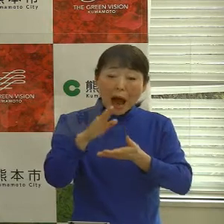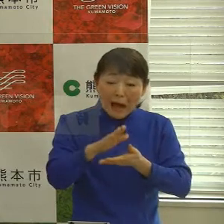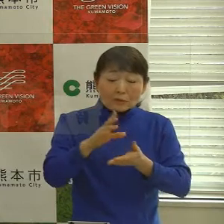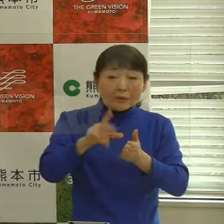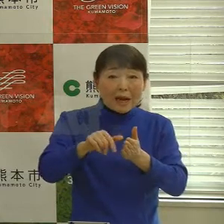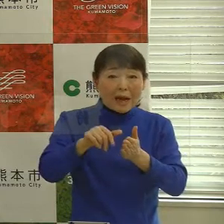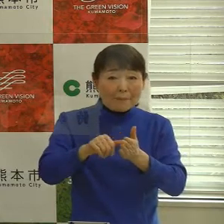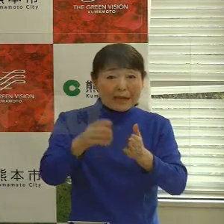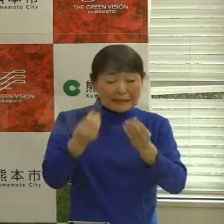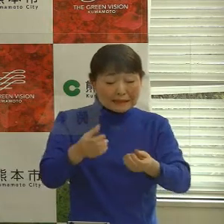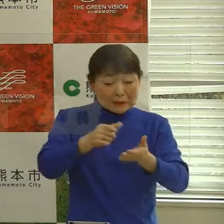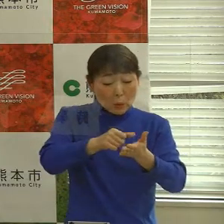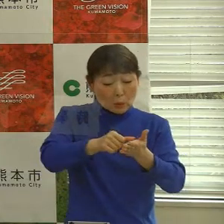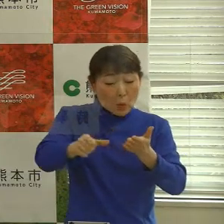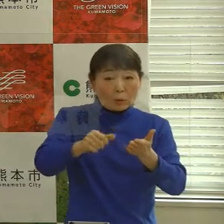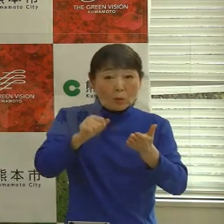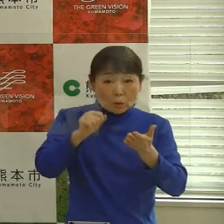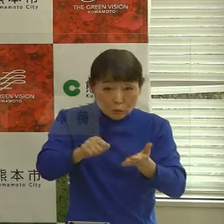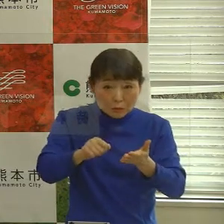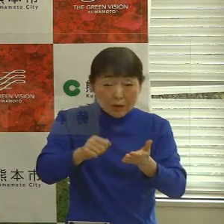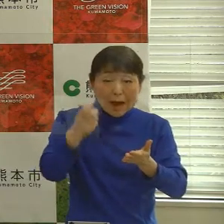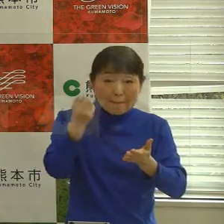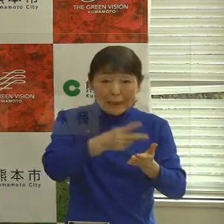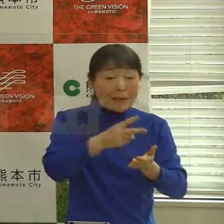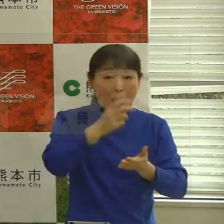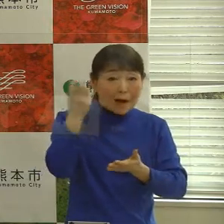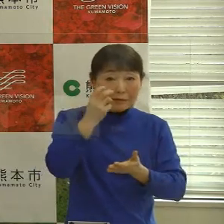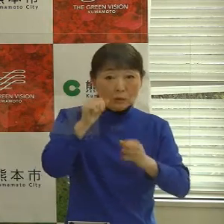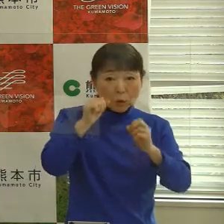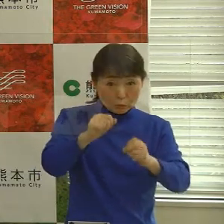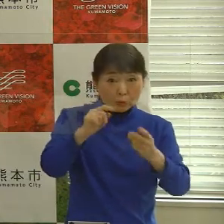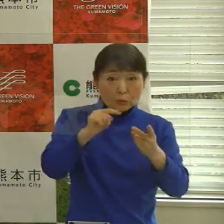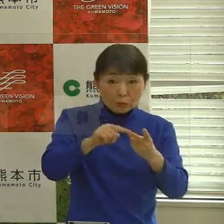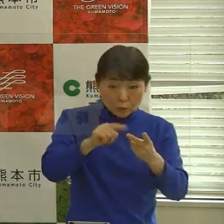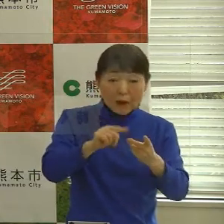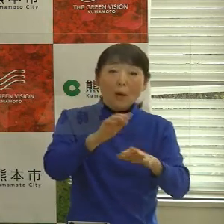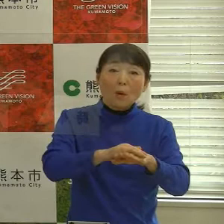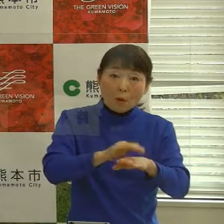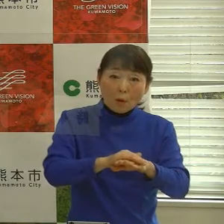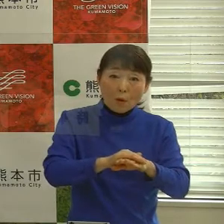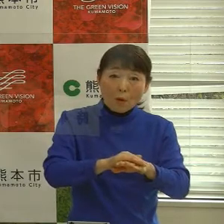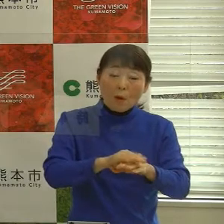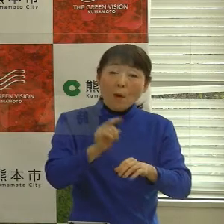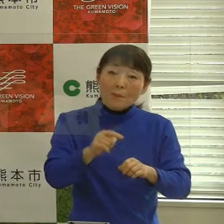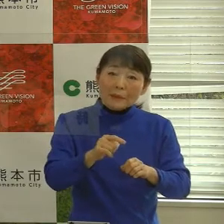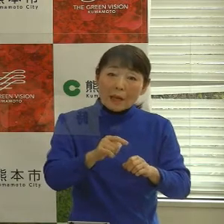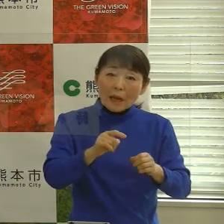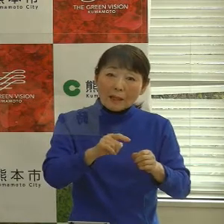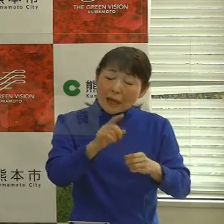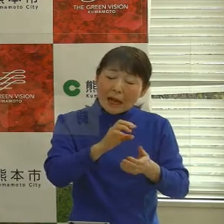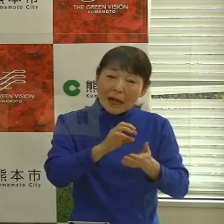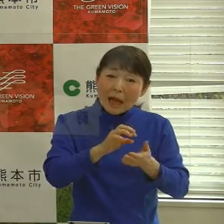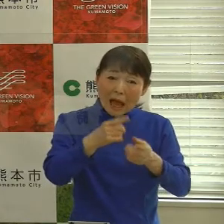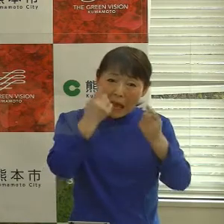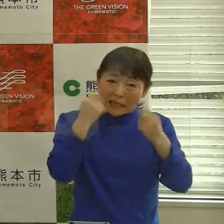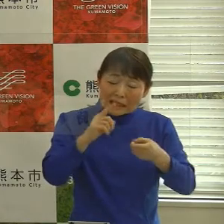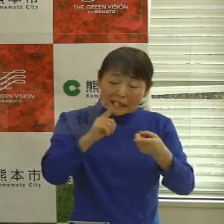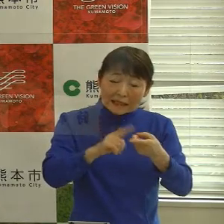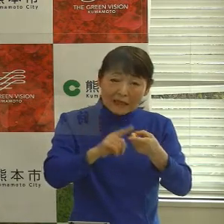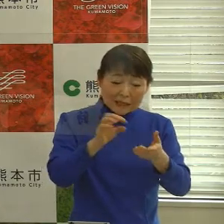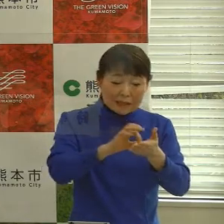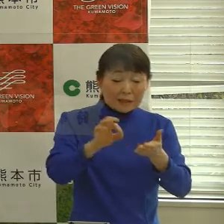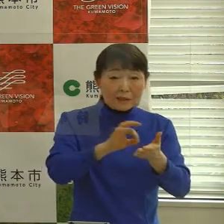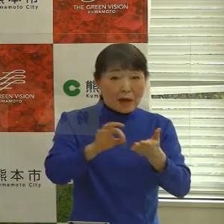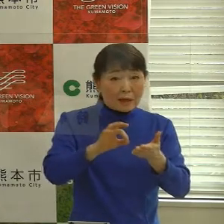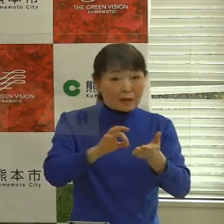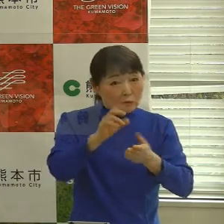と登録をするとか確認をするとか、それから、そういうものに使われてないかどうか、私的なものに使われてないか